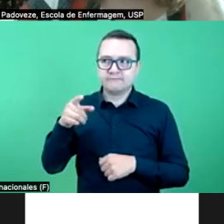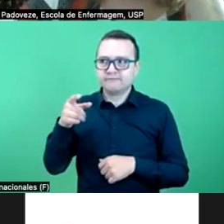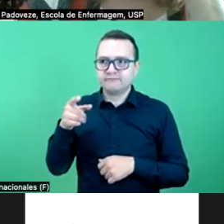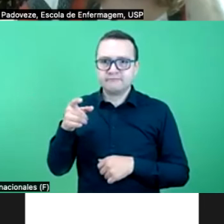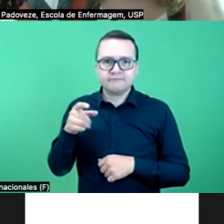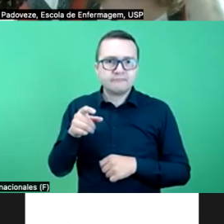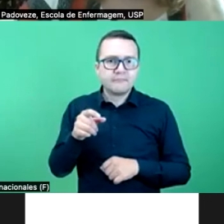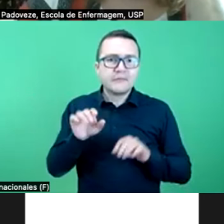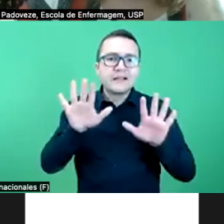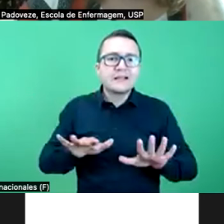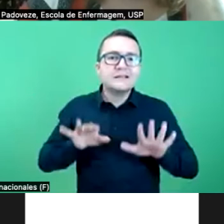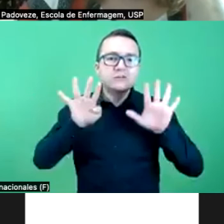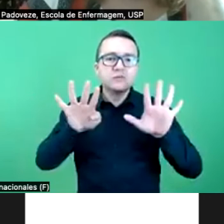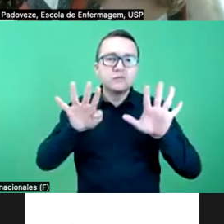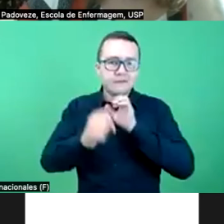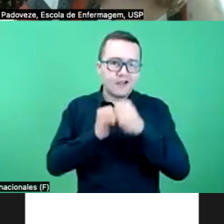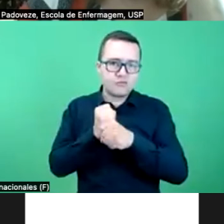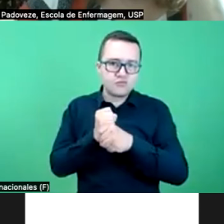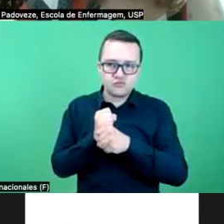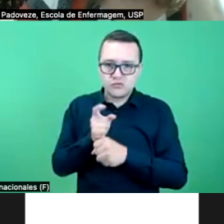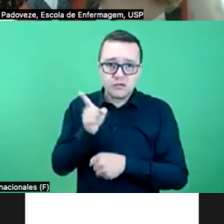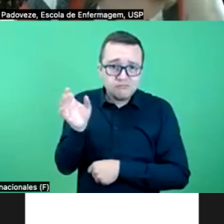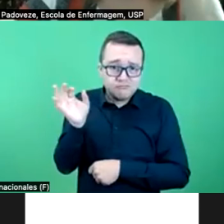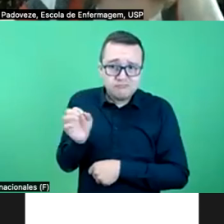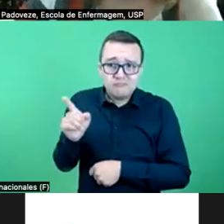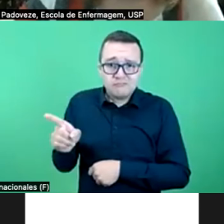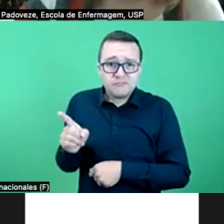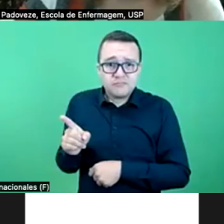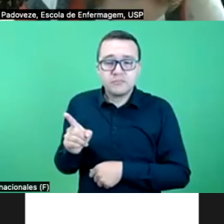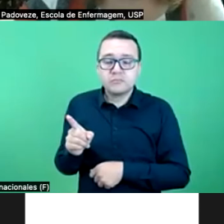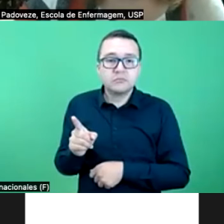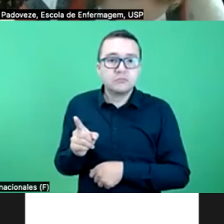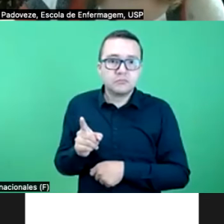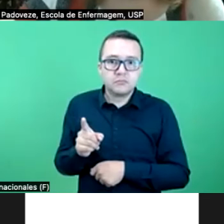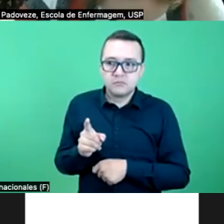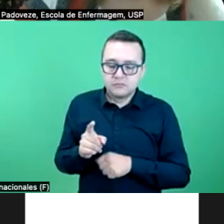qui va bientôt avoir 19 ans, mais déjà,